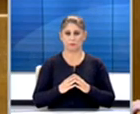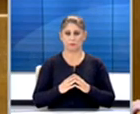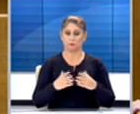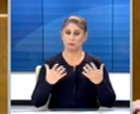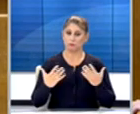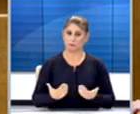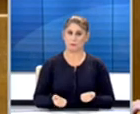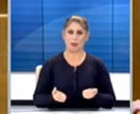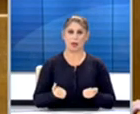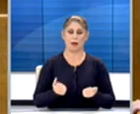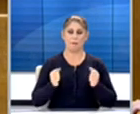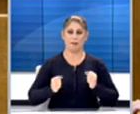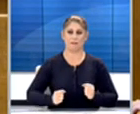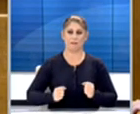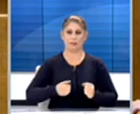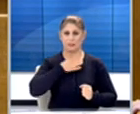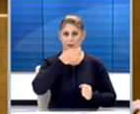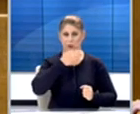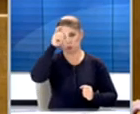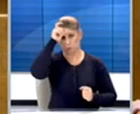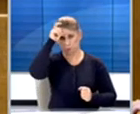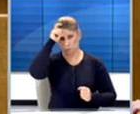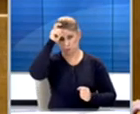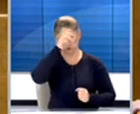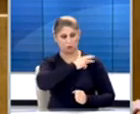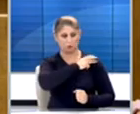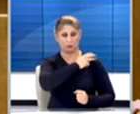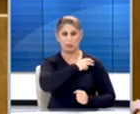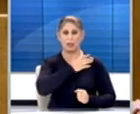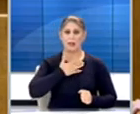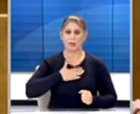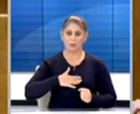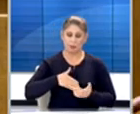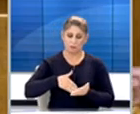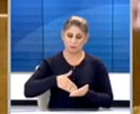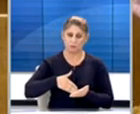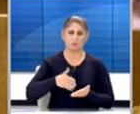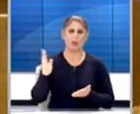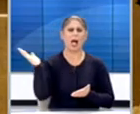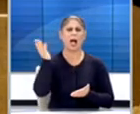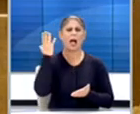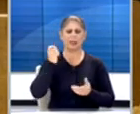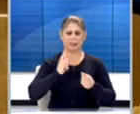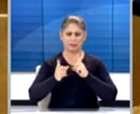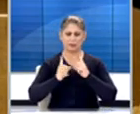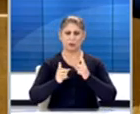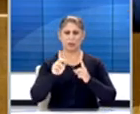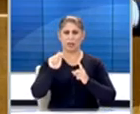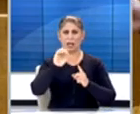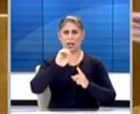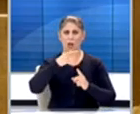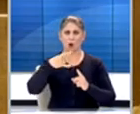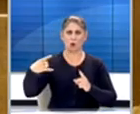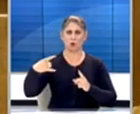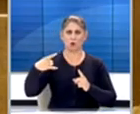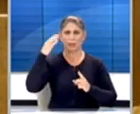υπάρχουν με βάση τις δηλώσεις Τούρκων αξιωματούχων. Θέλουμε διευκρινήσεις για το αν η συμφωνία με την ΑΟΣ με την